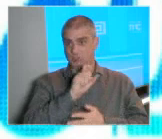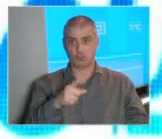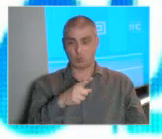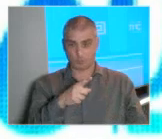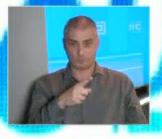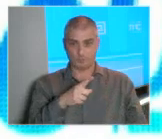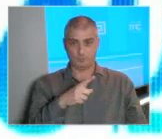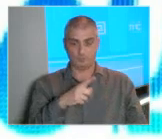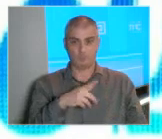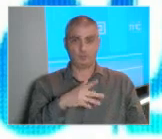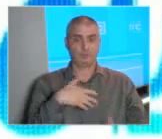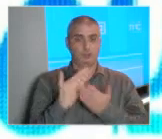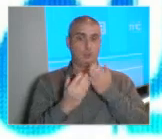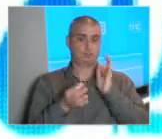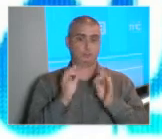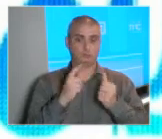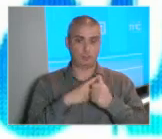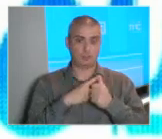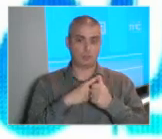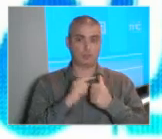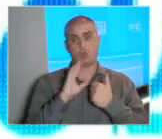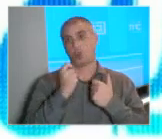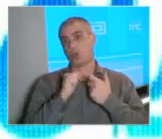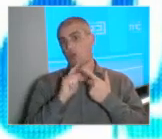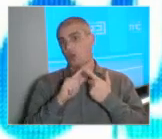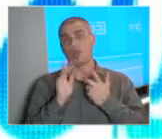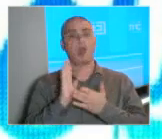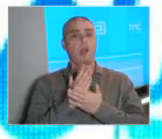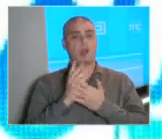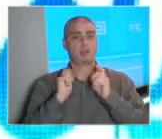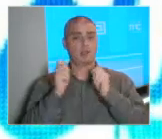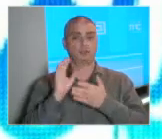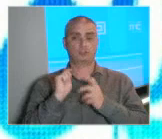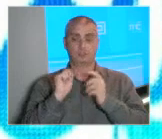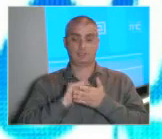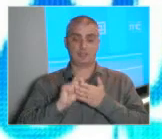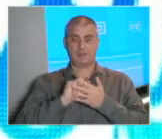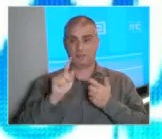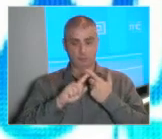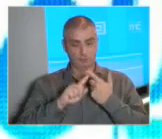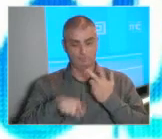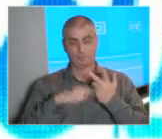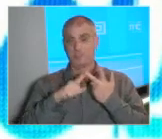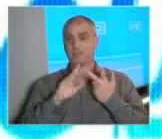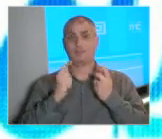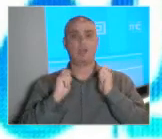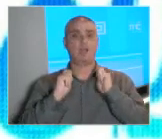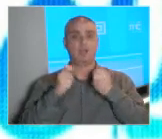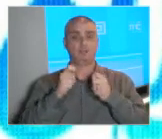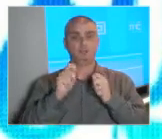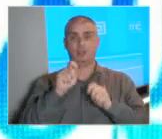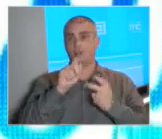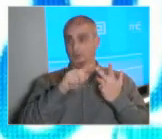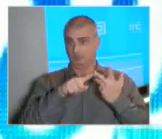ידי היועץ המשפטי? האם ההחלטה על הגשת כתב אישום? האם הגשתו